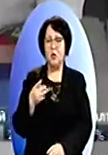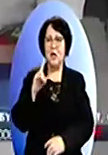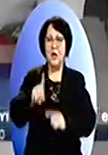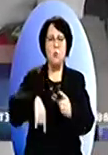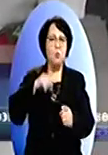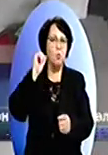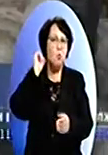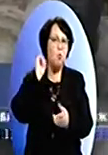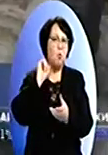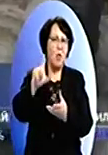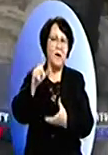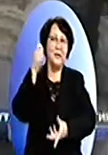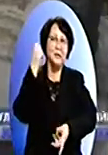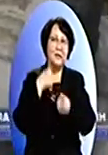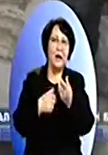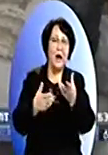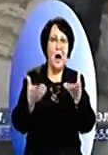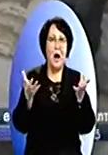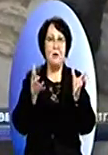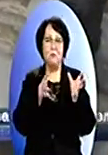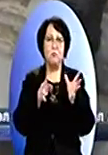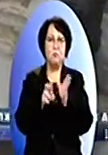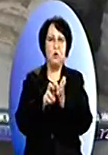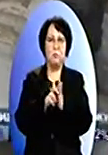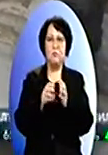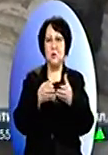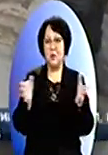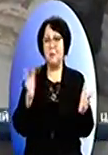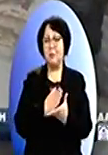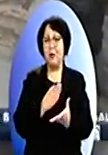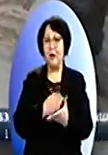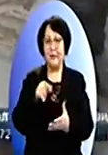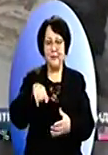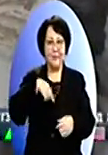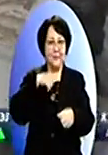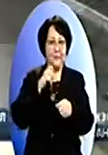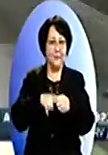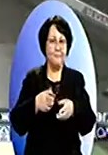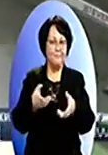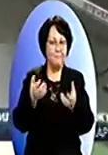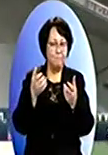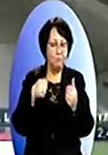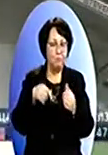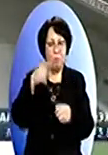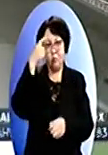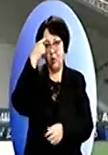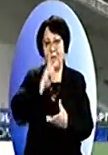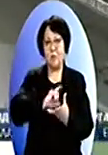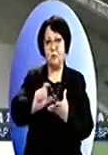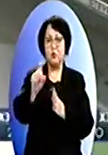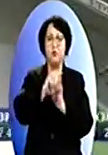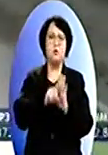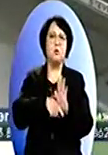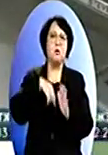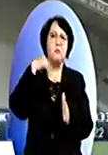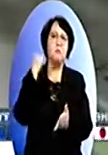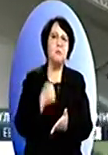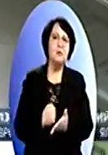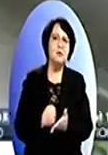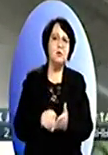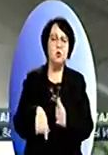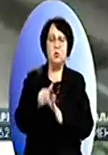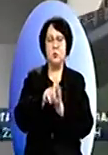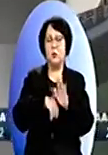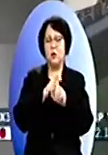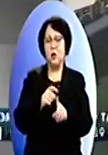дийлэнх хувийг эзлэх орон зай нээлттэй байдаг. Тиймээс энэ зорилтод хүрэхин тулд Монгол экспорт хөтөлбөрийг баталжээ. Хөтөлбөрийн хүрээнд